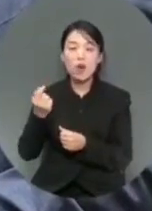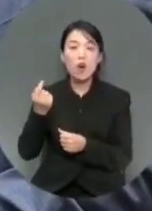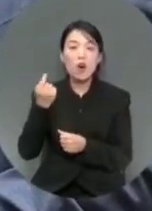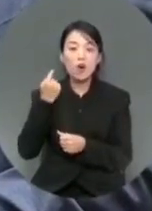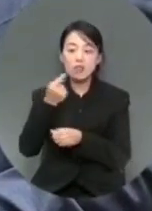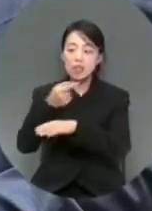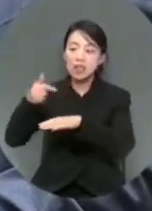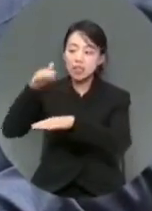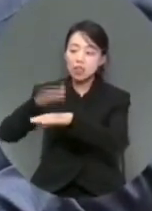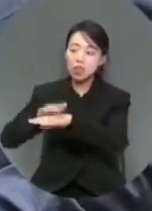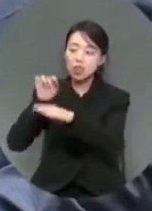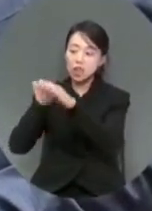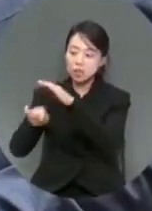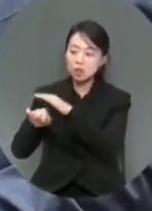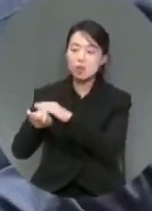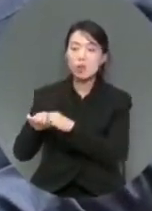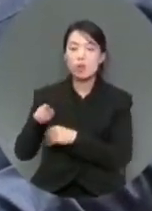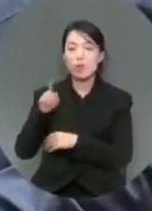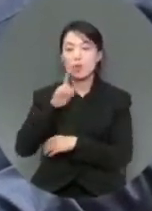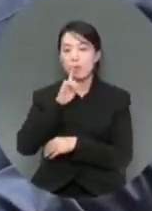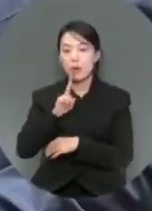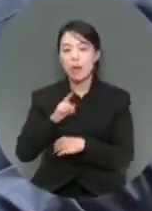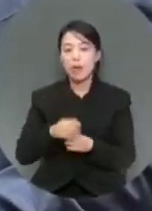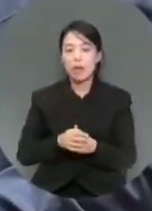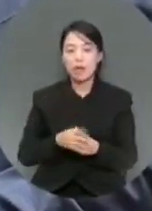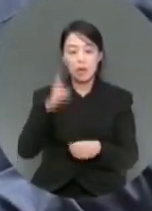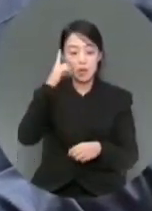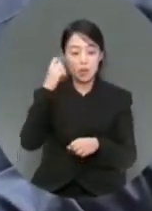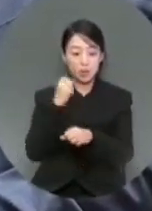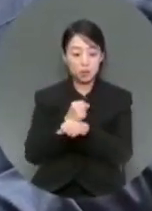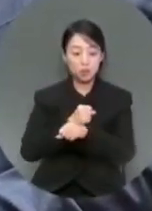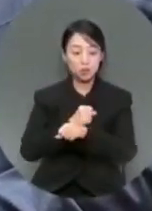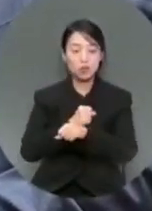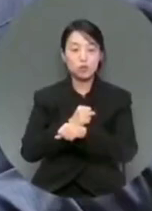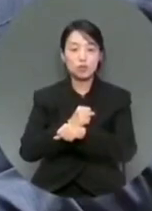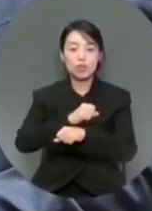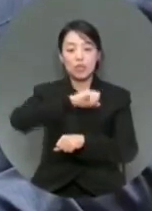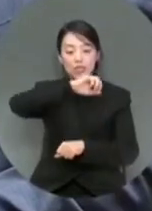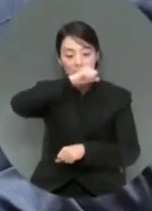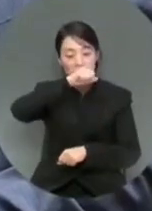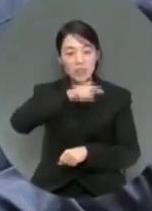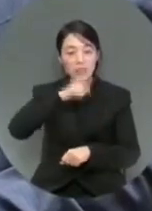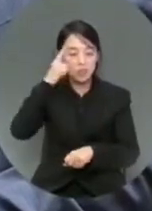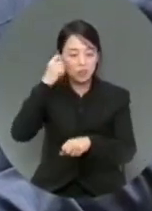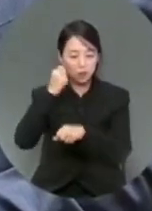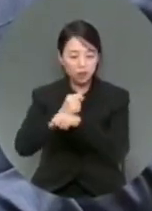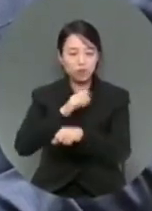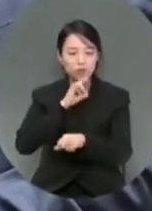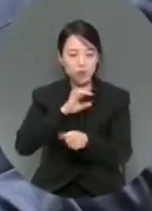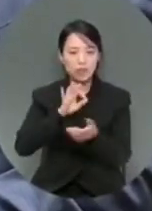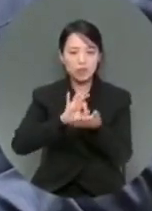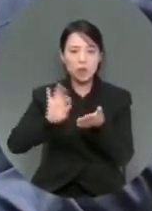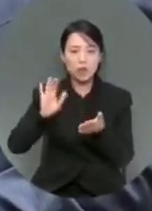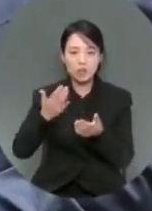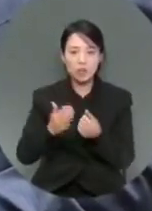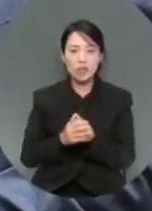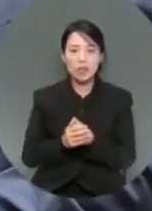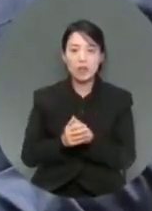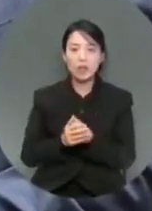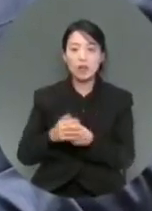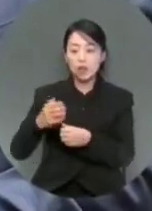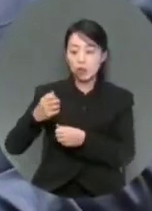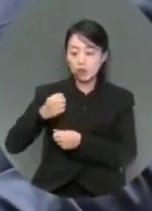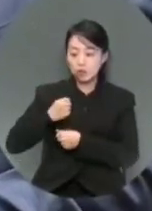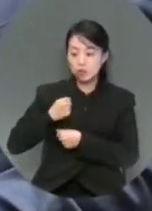하시더만요. 그러니까 말하자면 R&D 예산은 R&D 자체로만 써야 된다. 그 비유를 들면서 이제 말하자면 국방